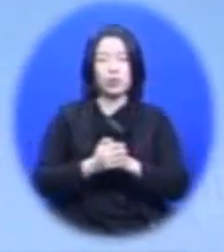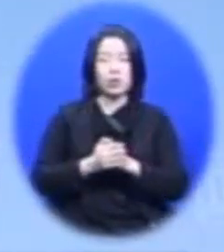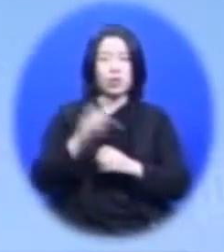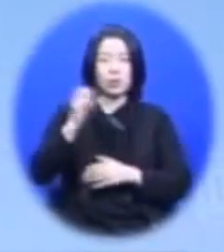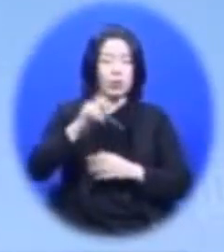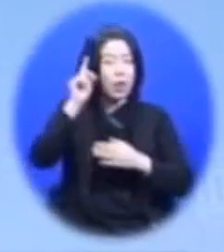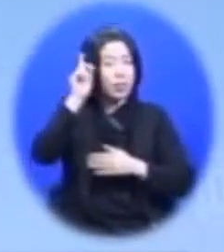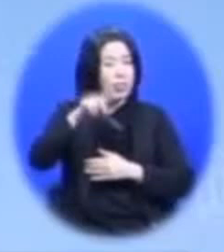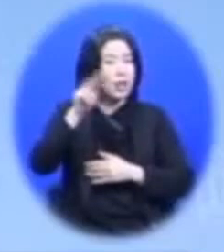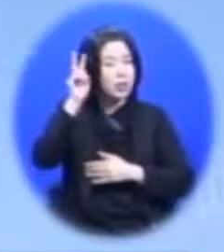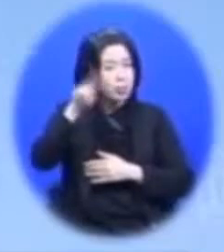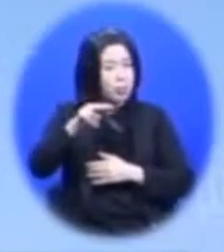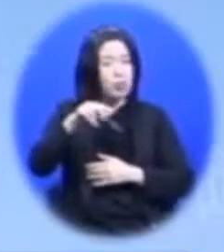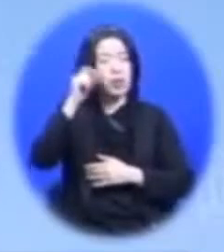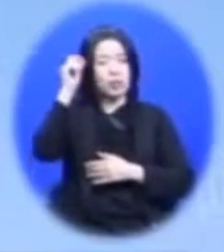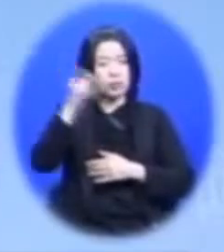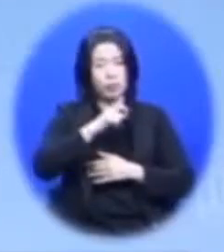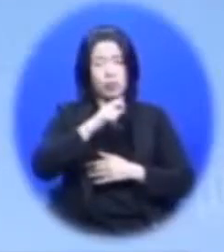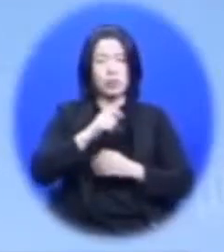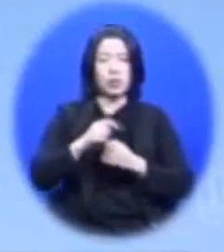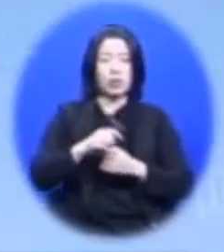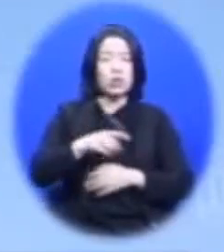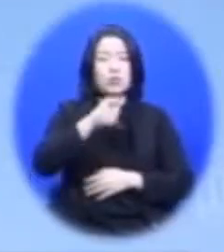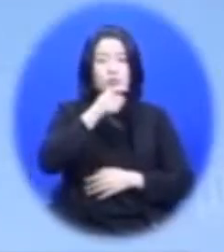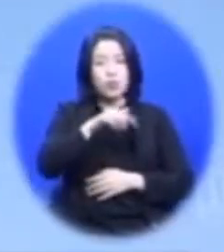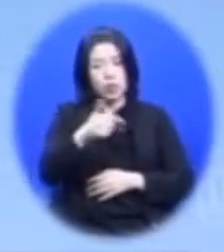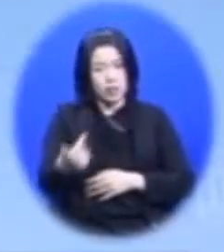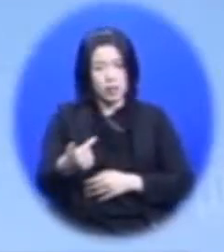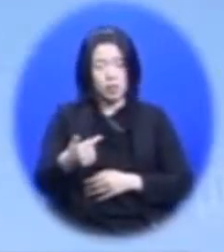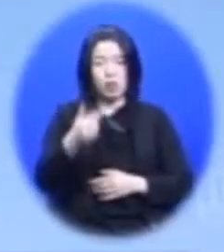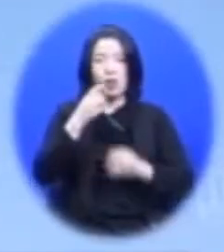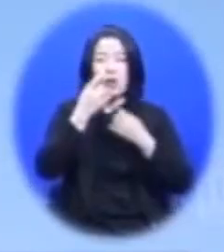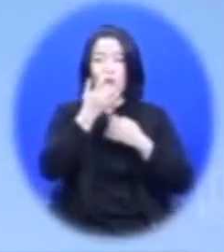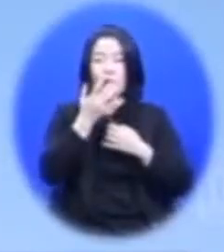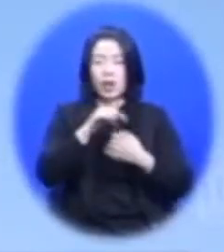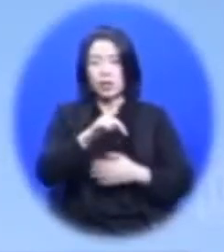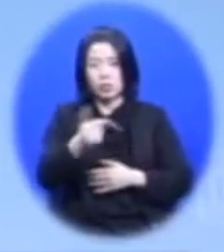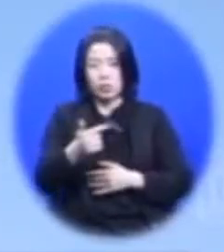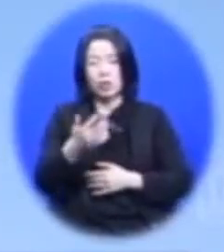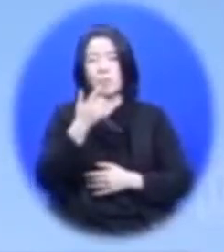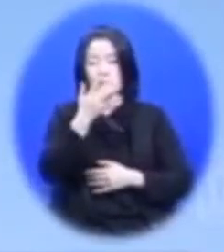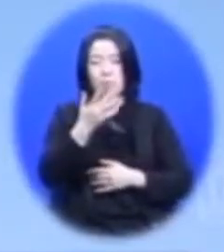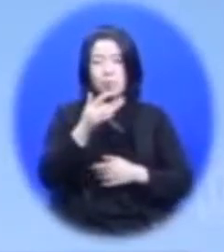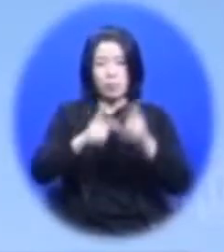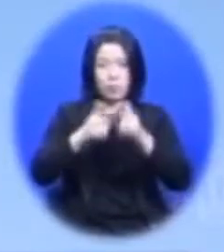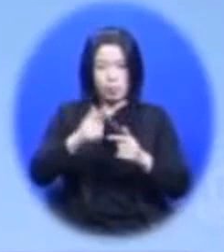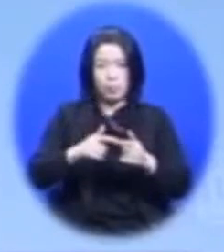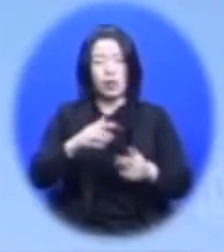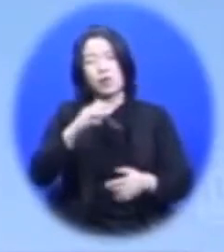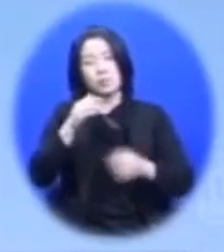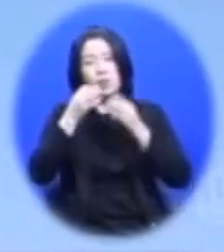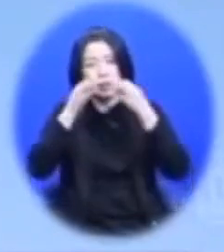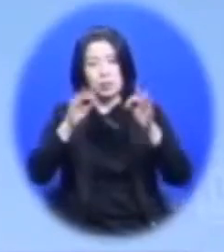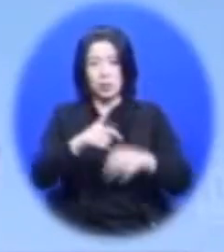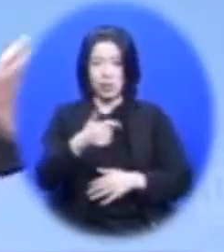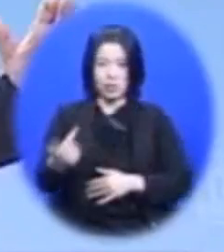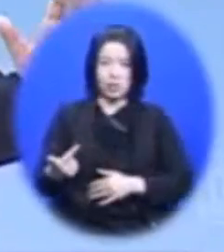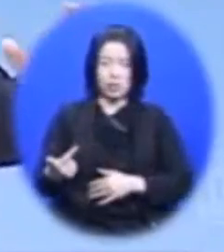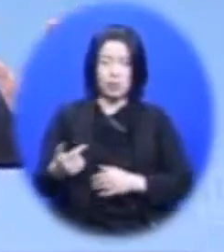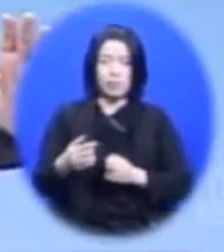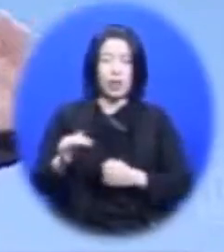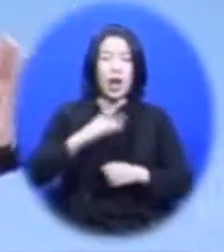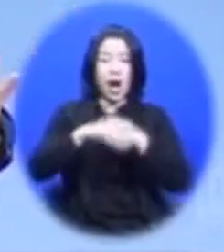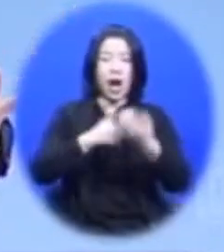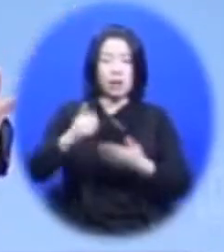내일 새벽, 모레 새벽, 그리고 수요일 저녁, 화요일 저녁, 수요일 저녁, 목요일 저녁, 금요일 저녁 하나님이